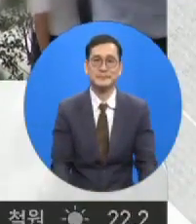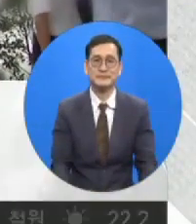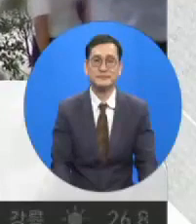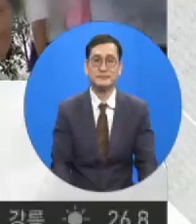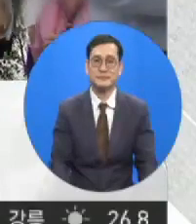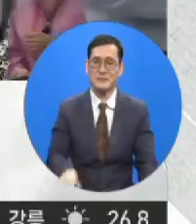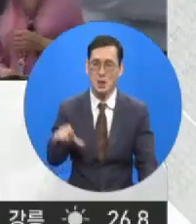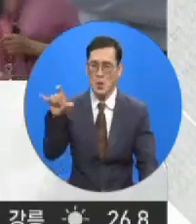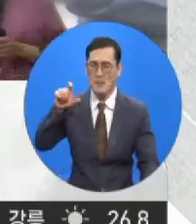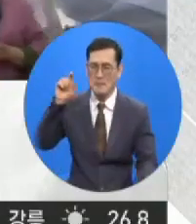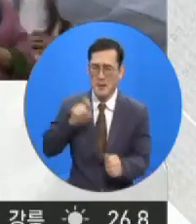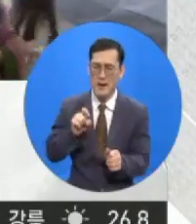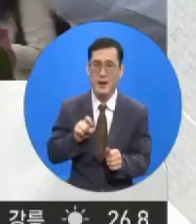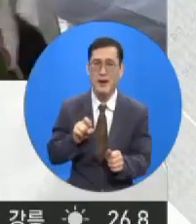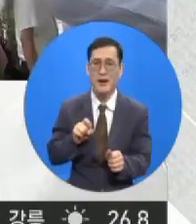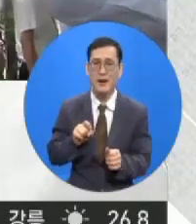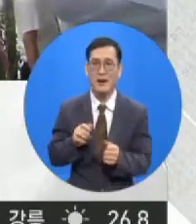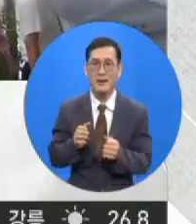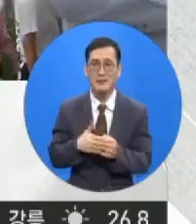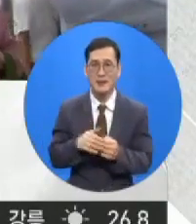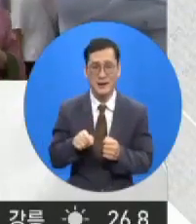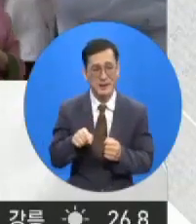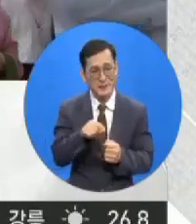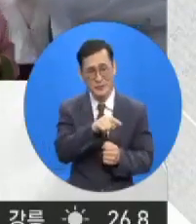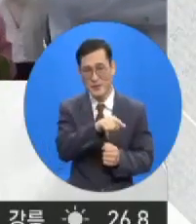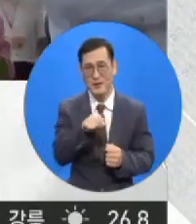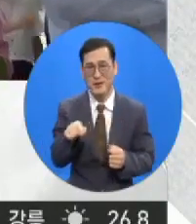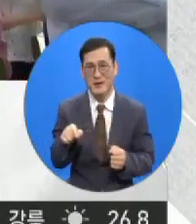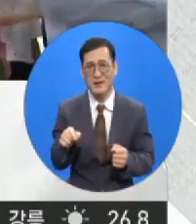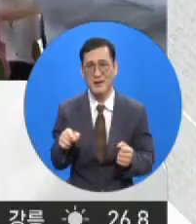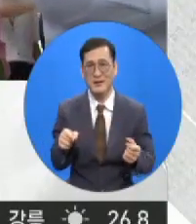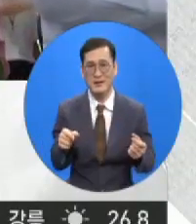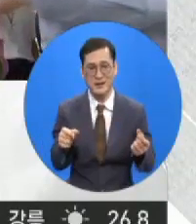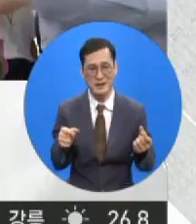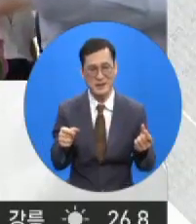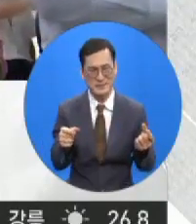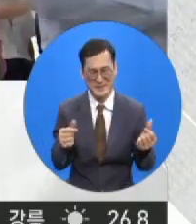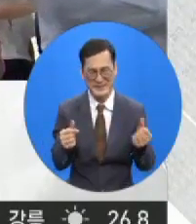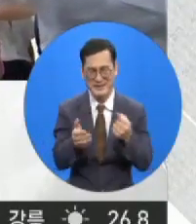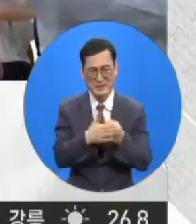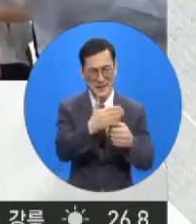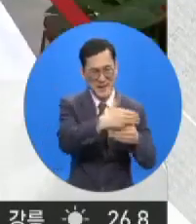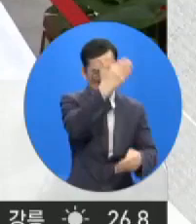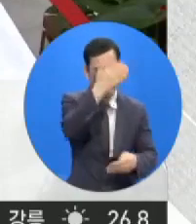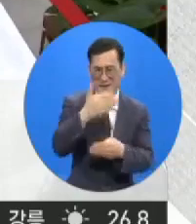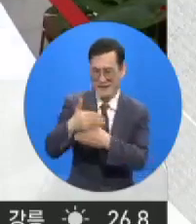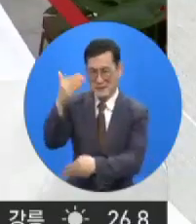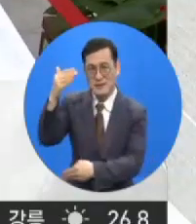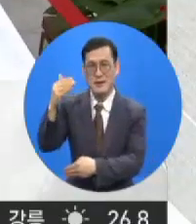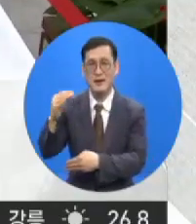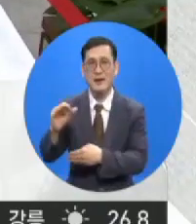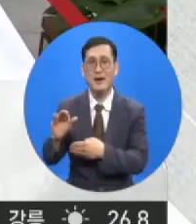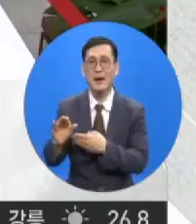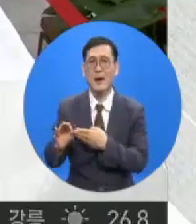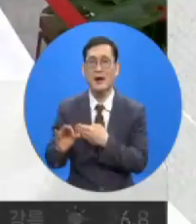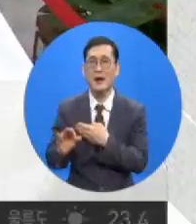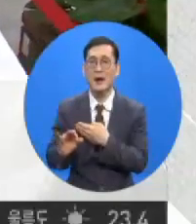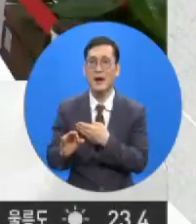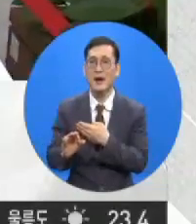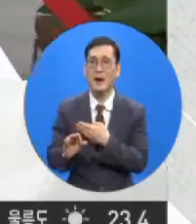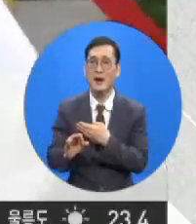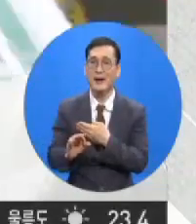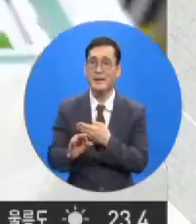상황에 서울시가 굳이 이게 그거 그게 그거 비슷비슷 이렇게 생각하고 만일에 이걸 해제했다고 그런다면 가정입니다만 너무